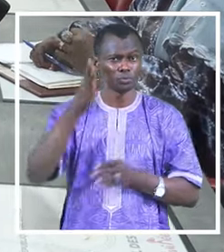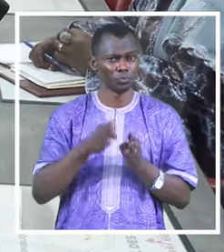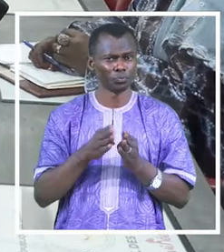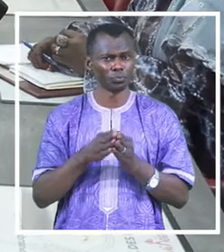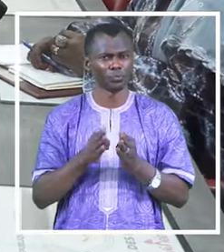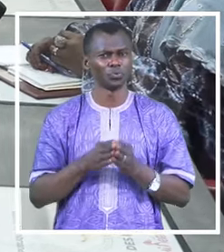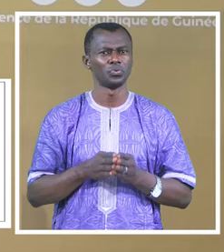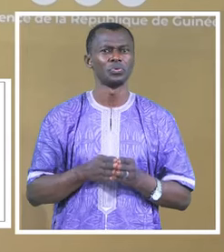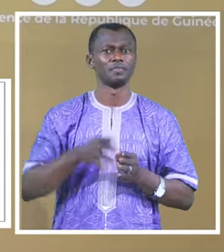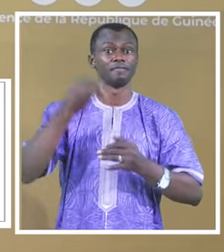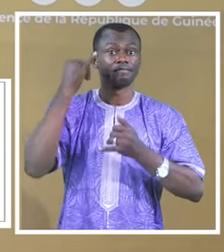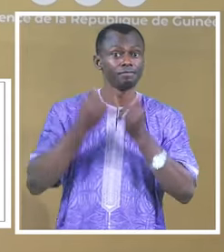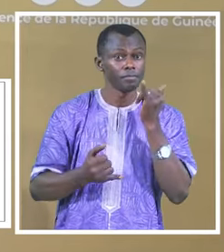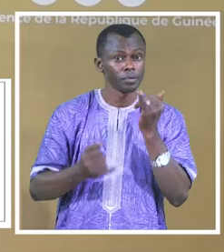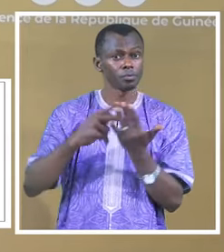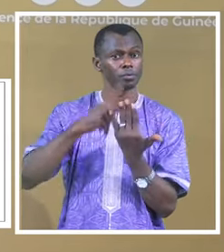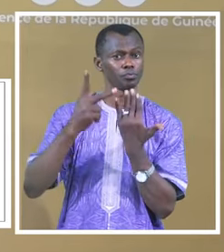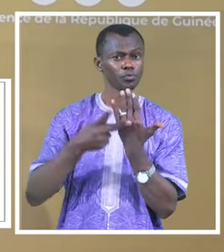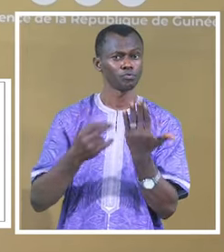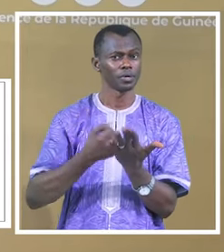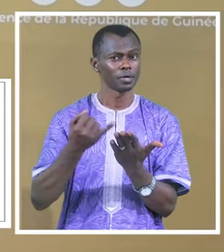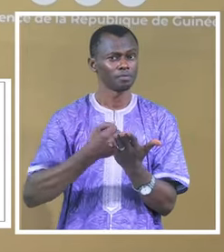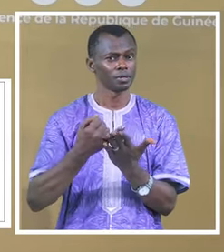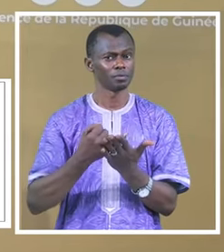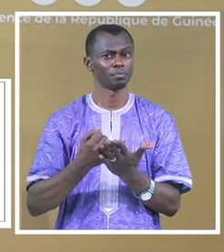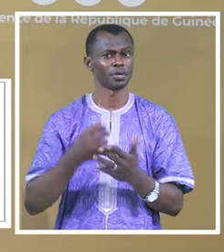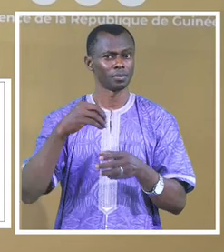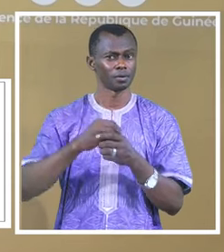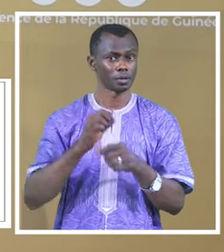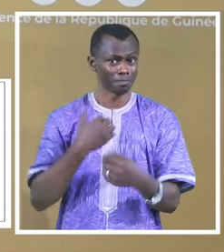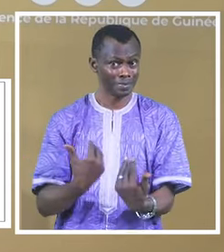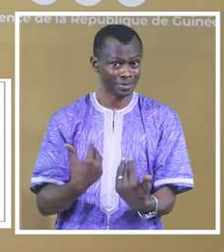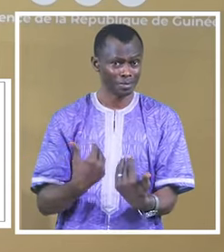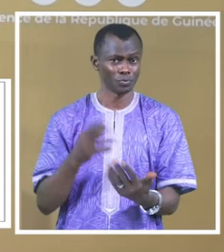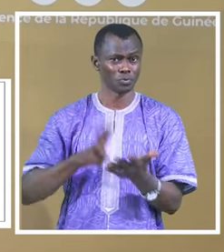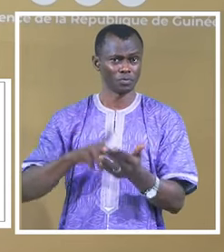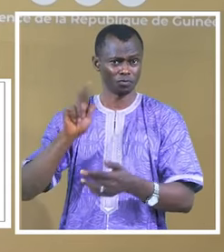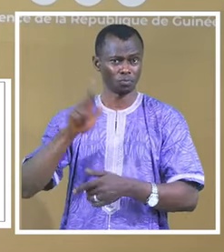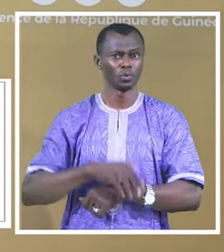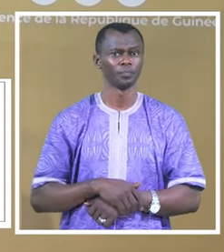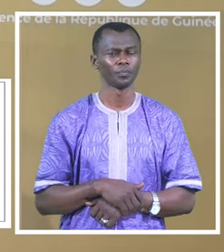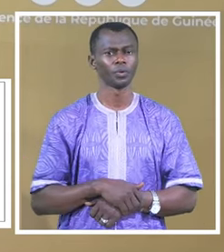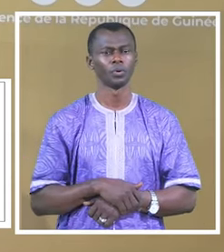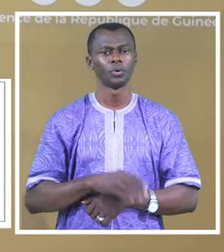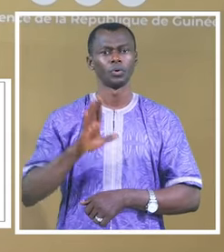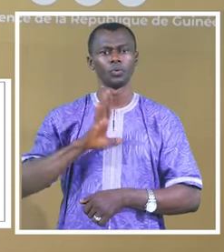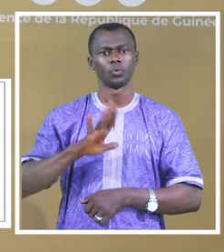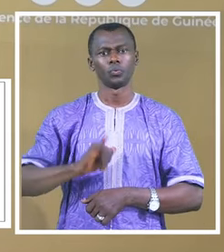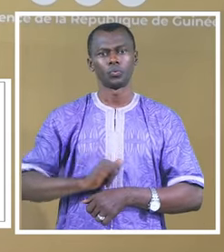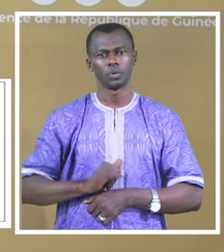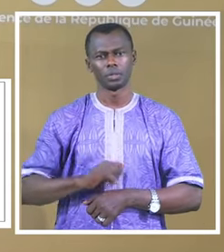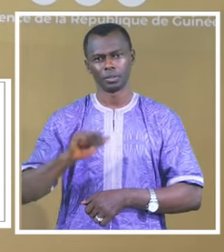le mardi prochain sur les recettes administratives et la finalisation des projets d'investissement en cours en